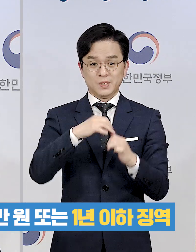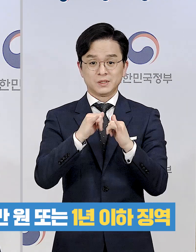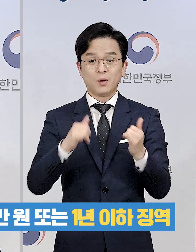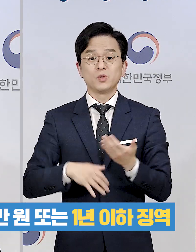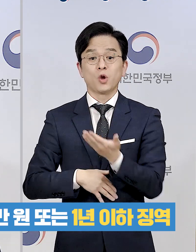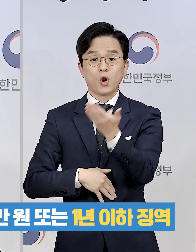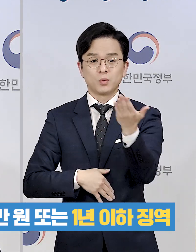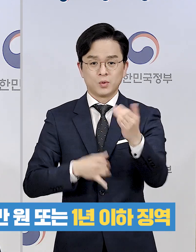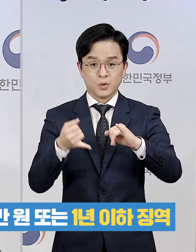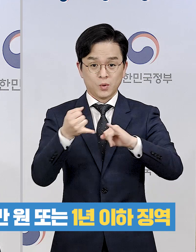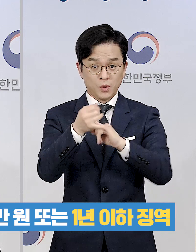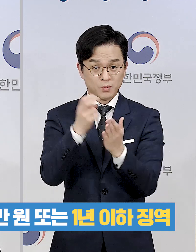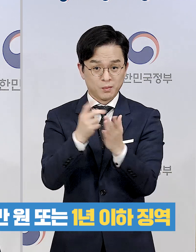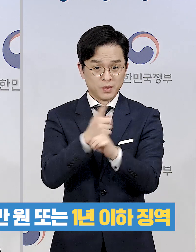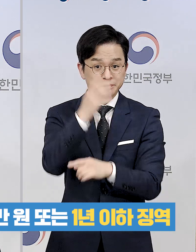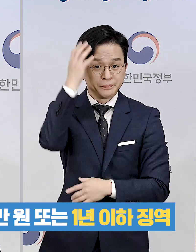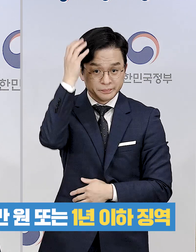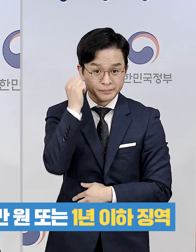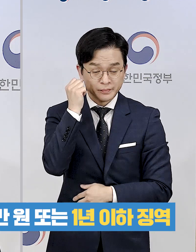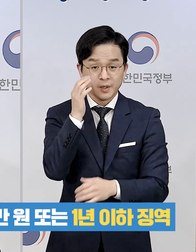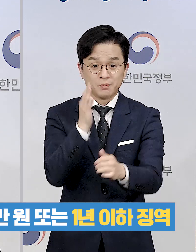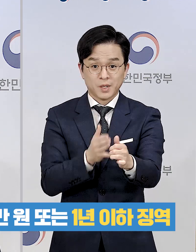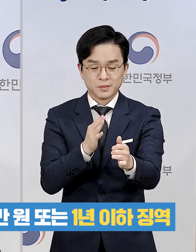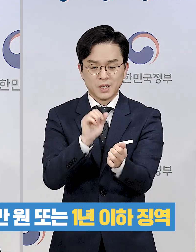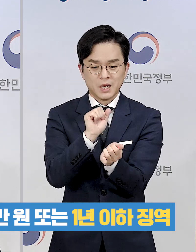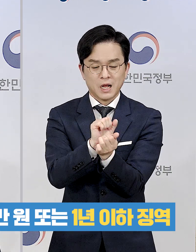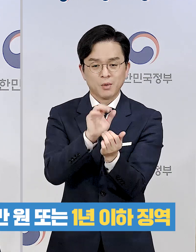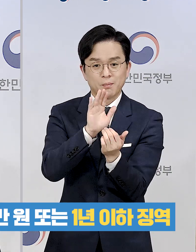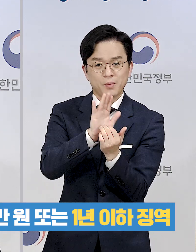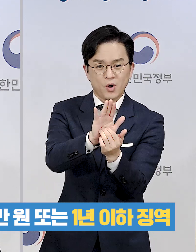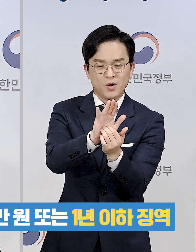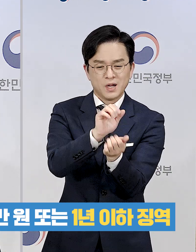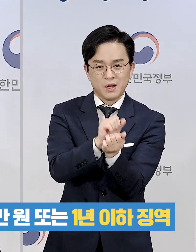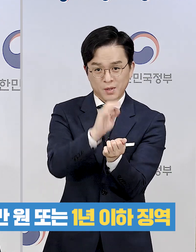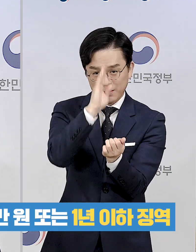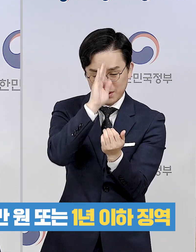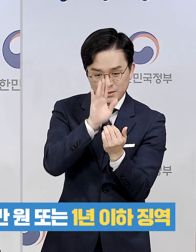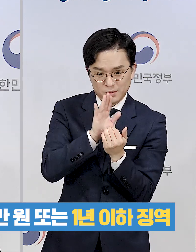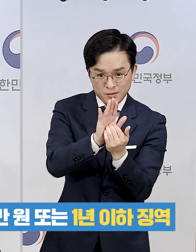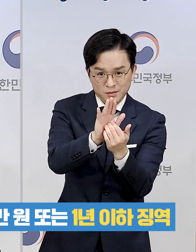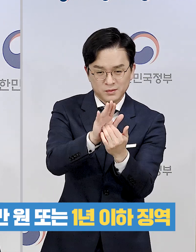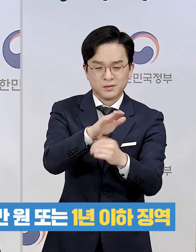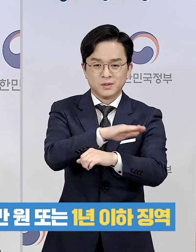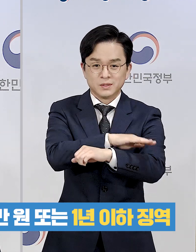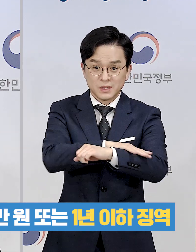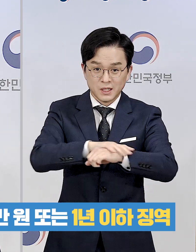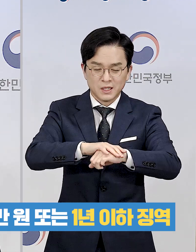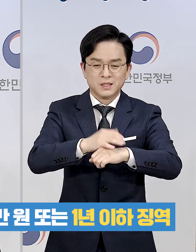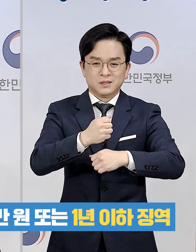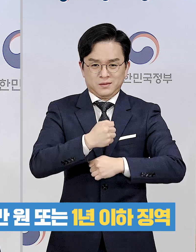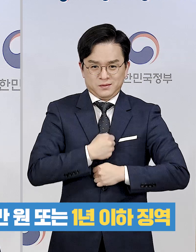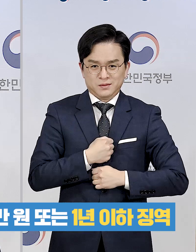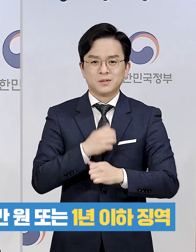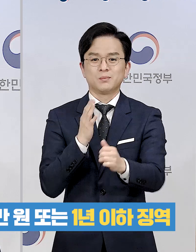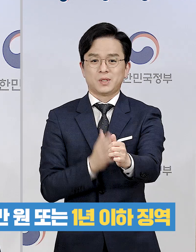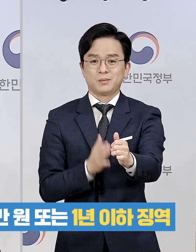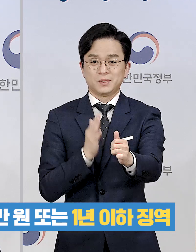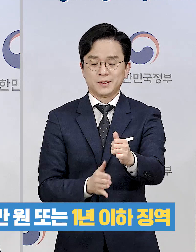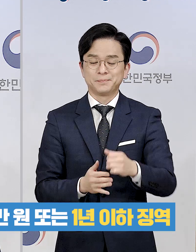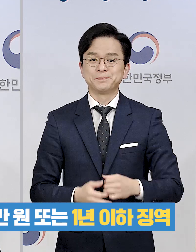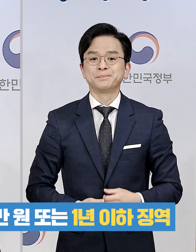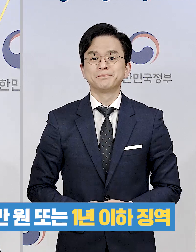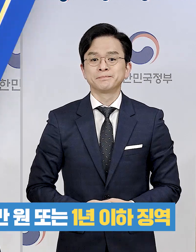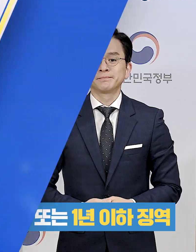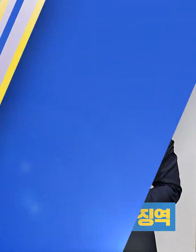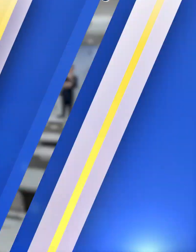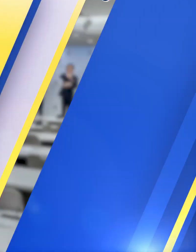자가격리 중인 여러분들께서는 이 점을 유의하시어 감염병 차단을 위한 자가격리 생활수칙을 잘